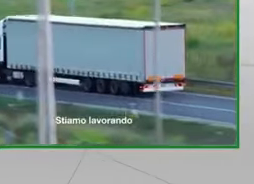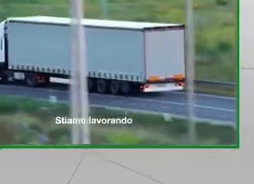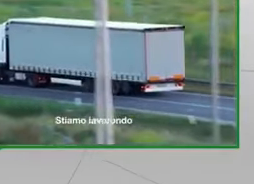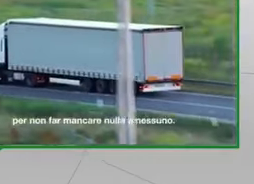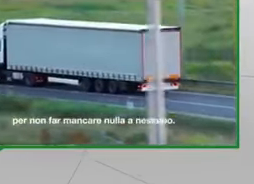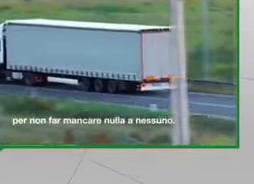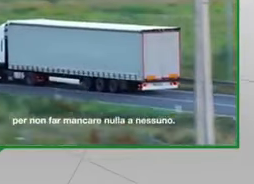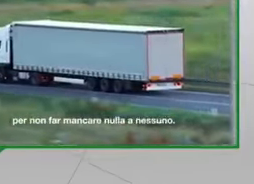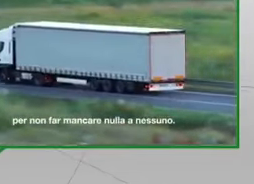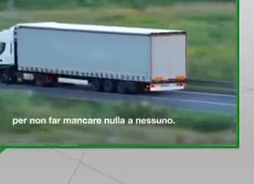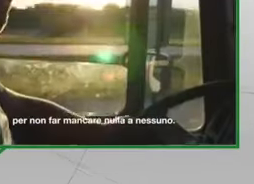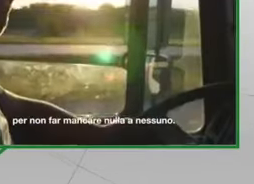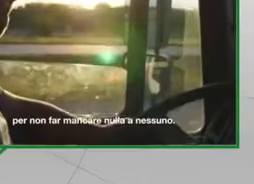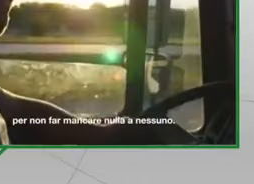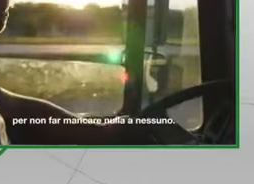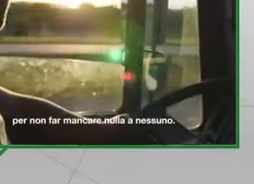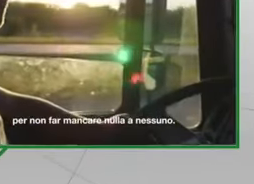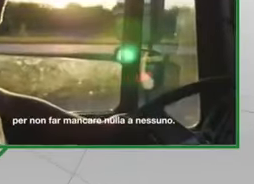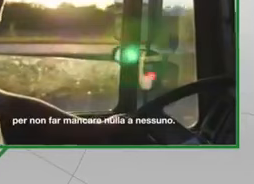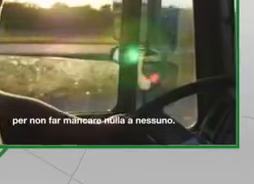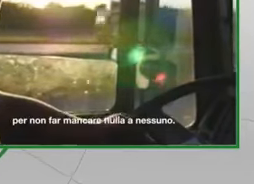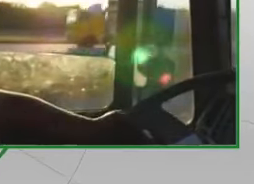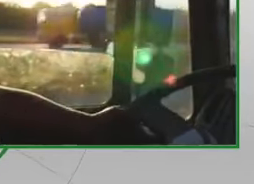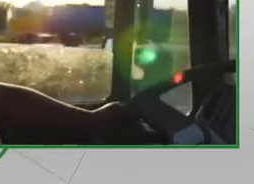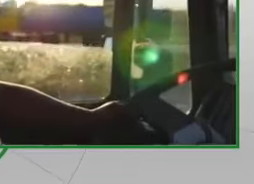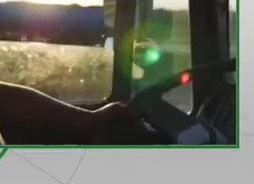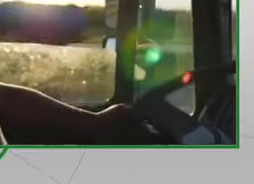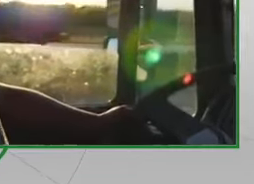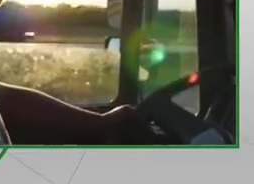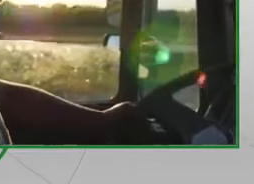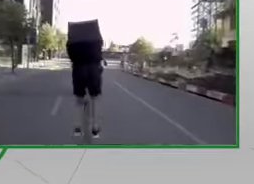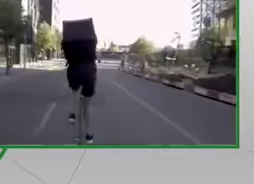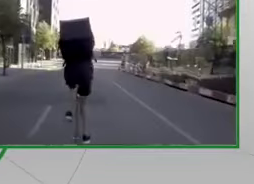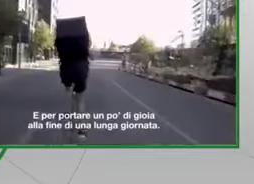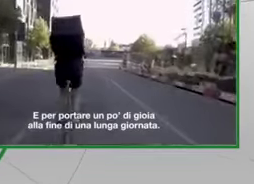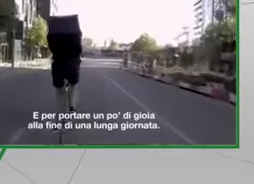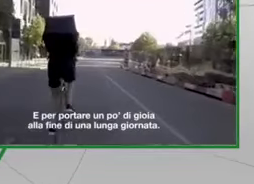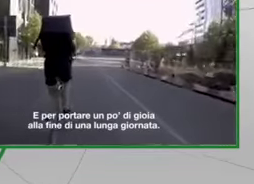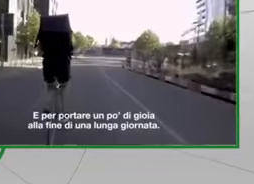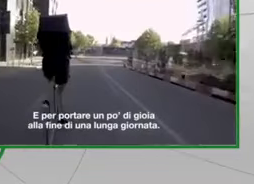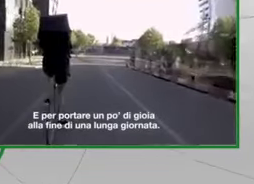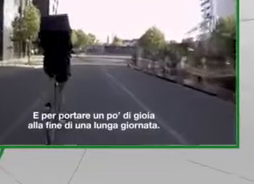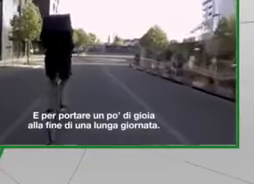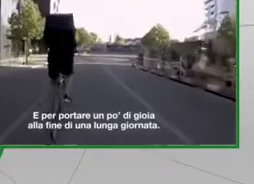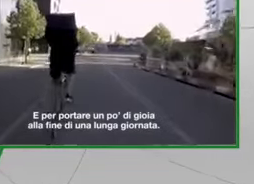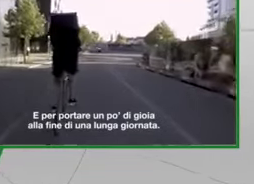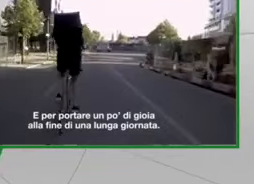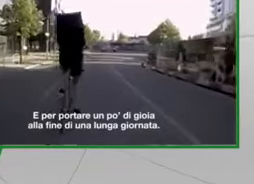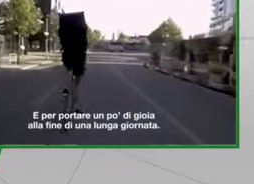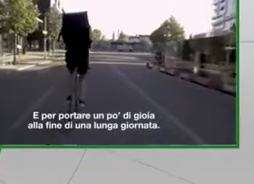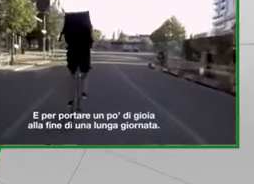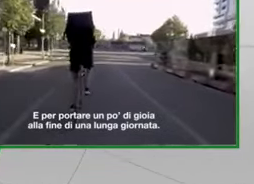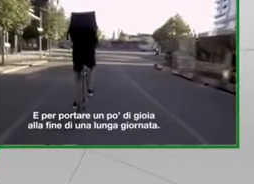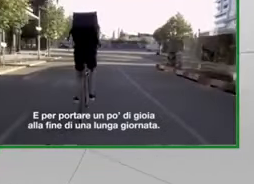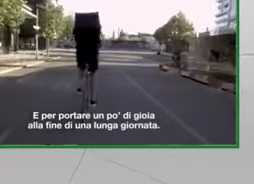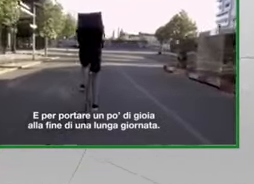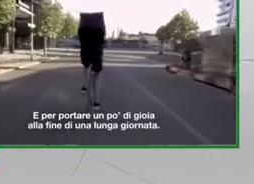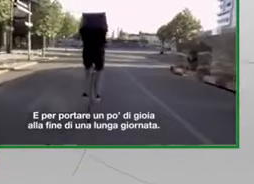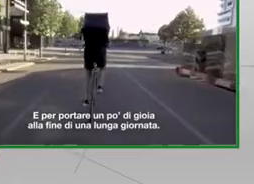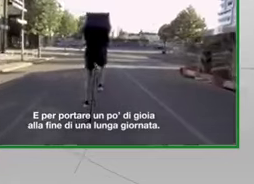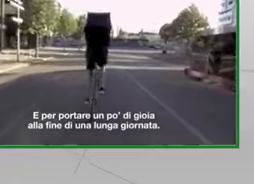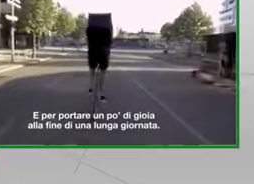delibera andiamo in in aiuto appunto di queste imprese di questi professionisti sul versante del credito